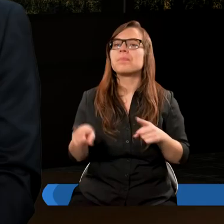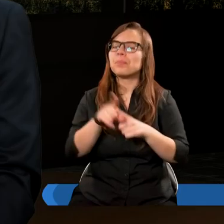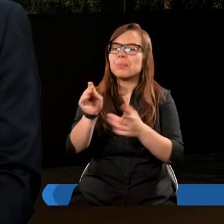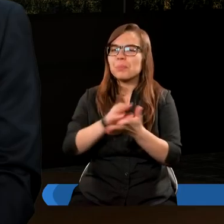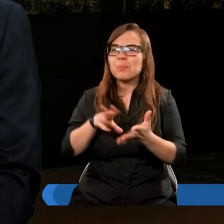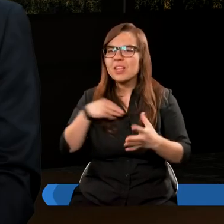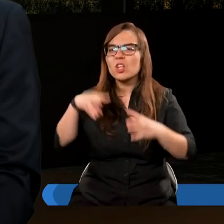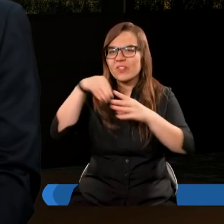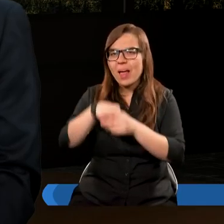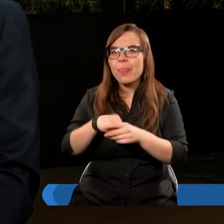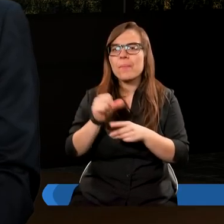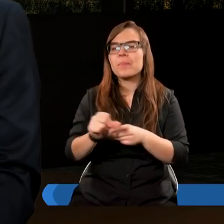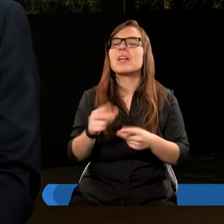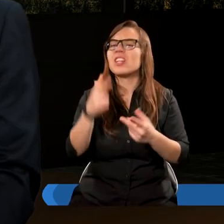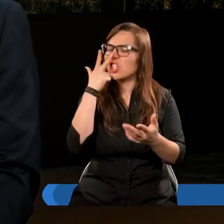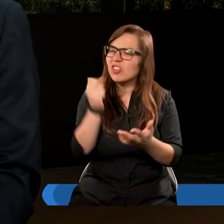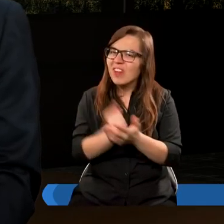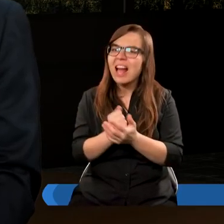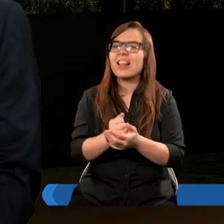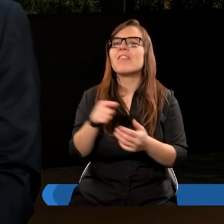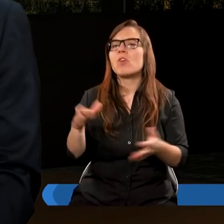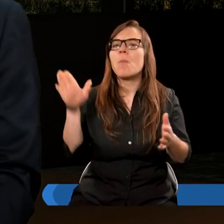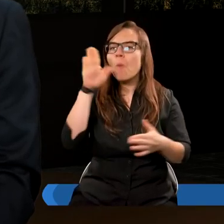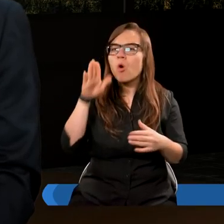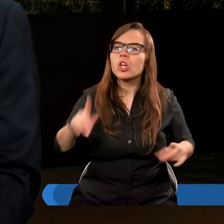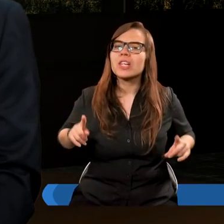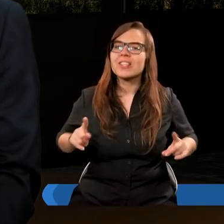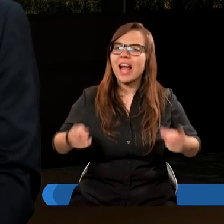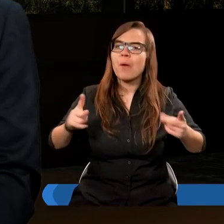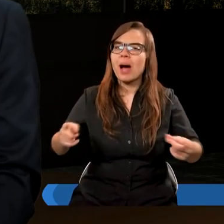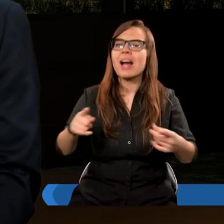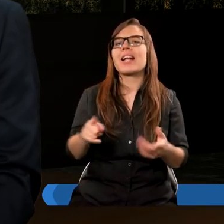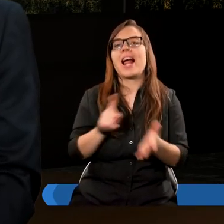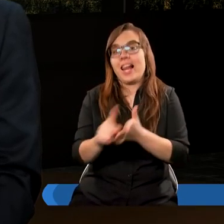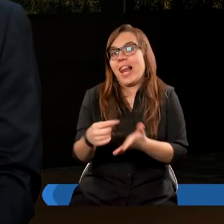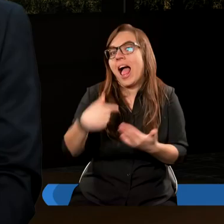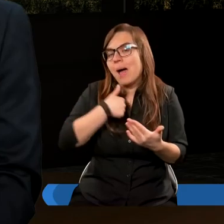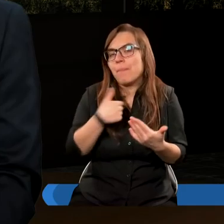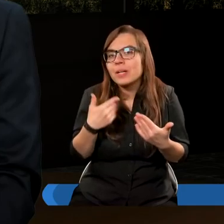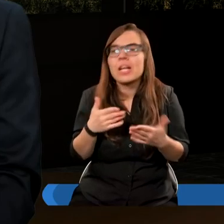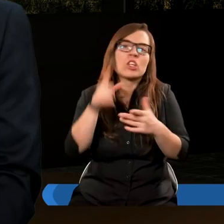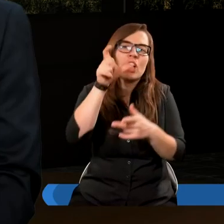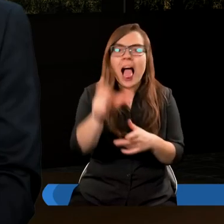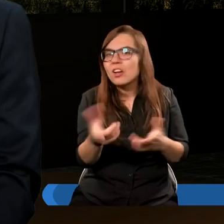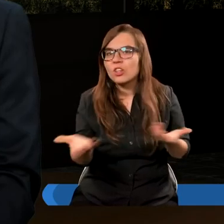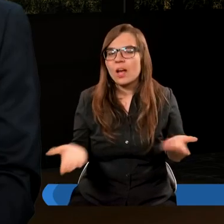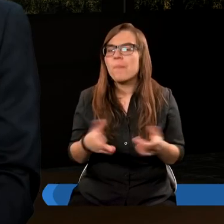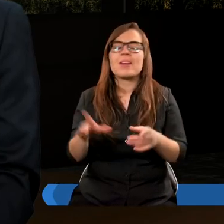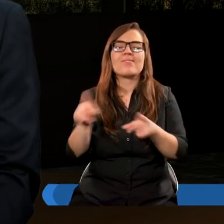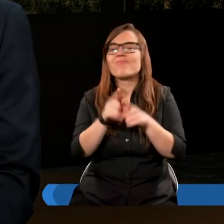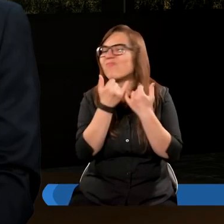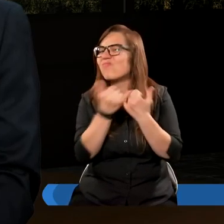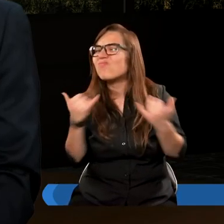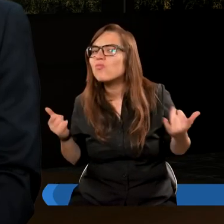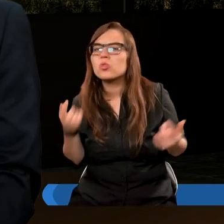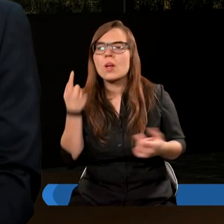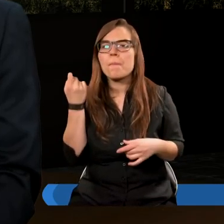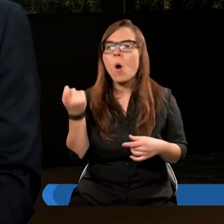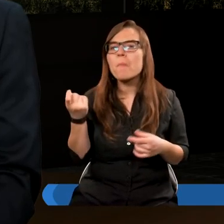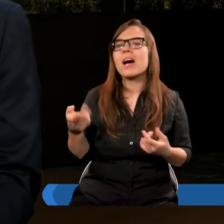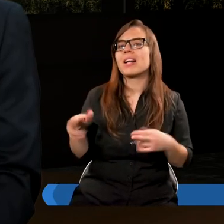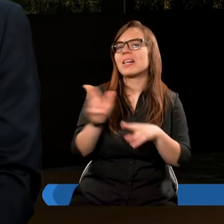Świętym, ona też ma być takim świadectwem Bożego działania dla mnie. I kiedy patrzę na moje życie, na różne momenty, kiedy